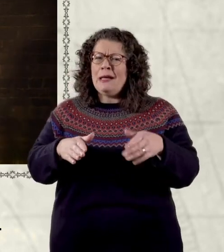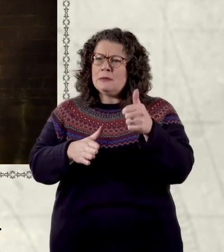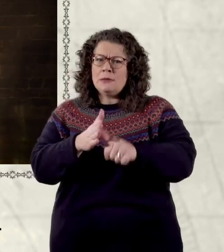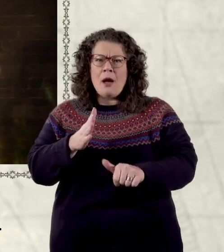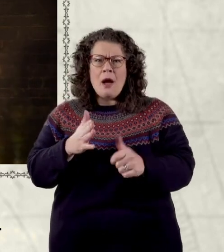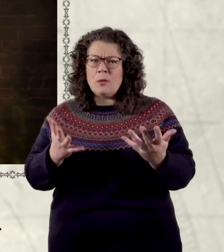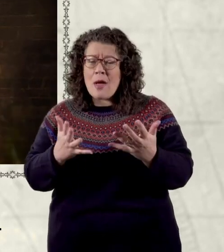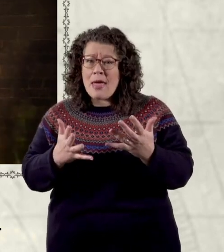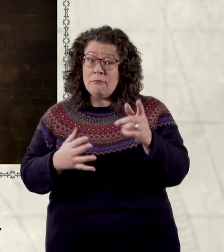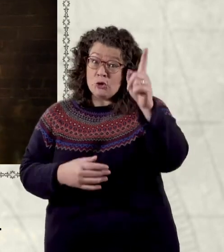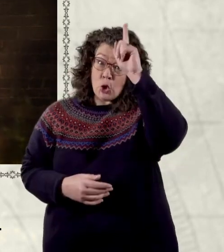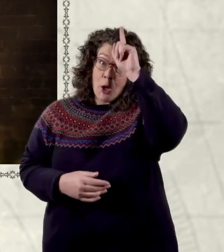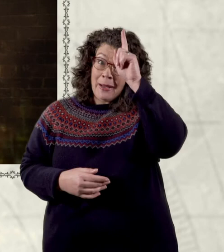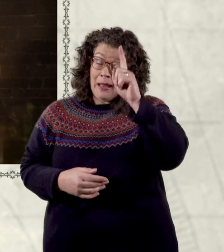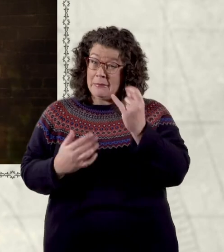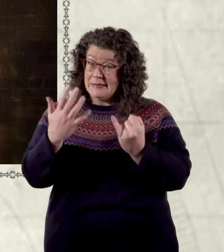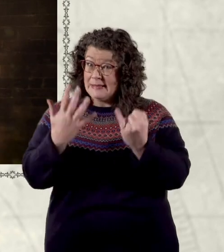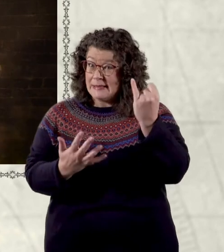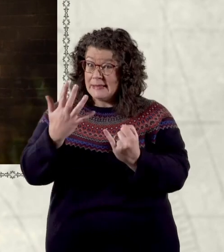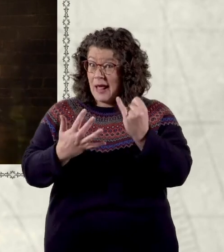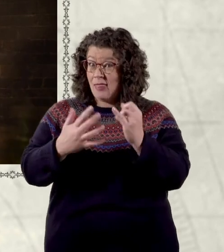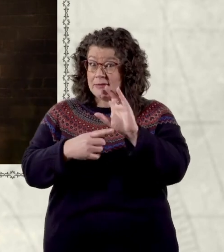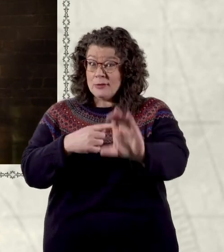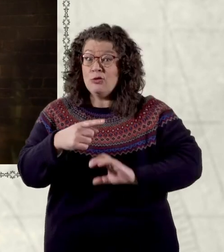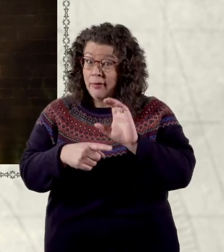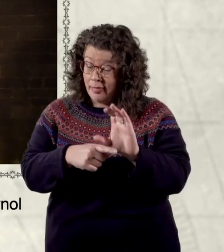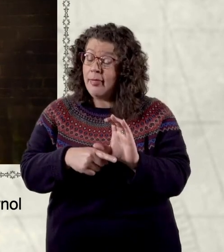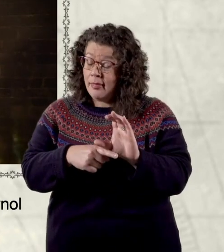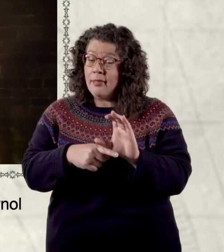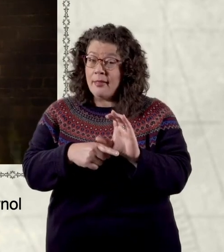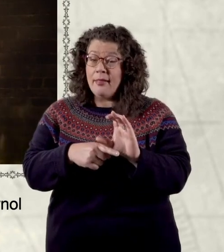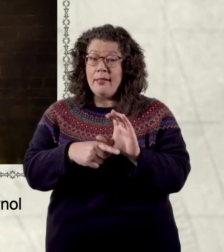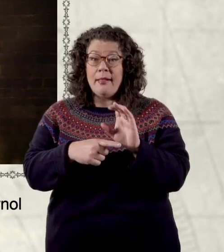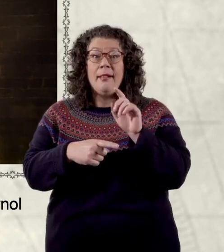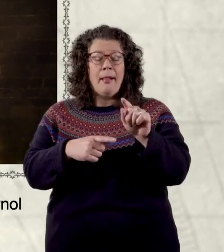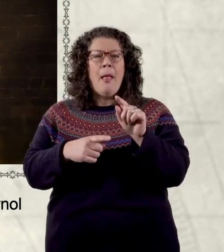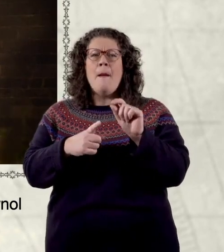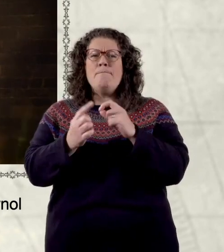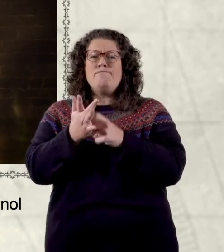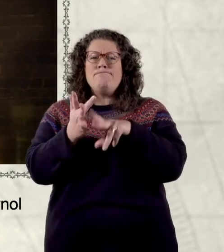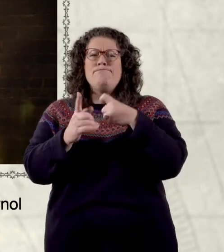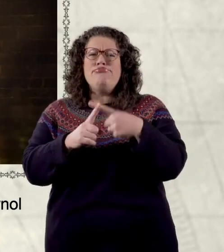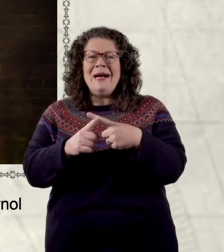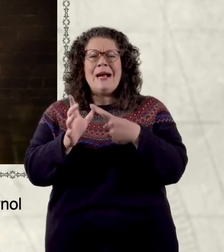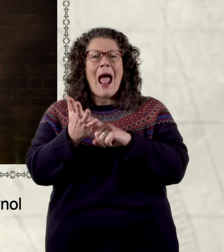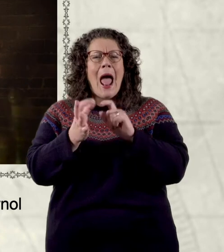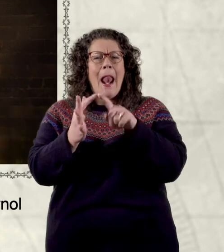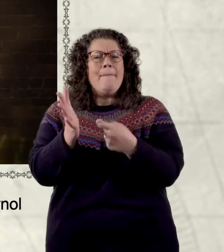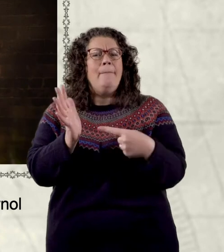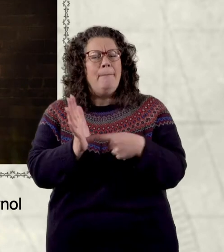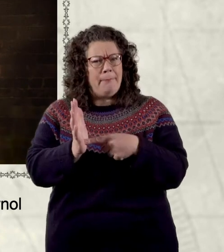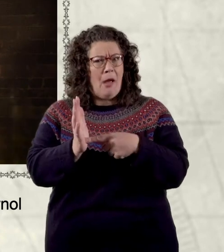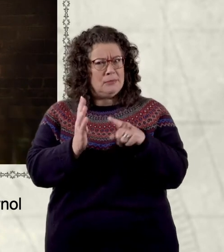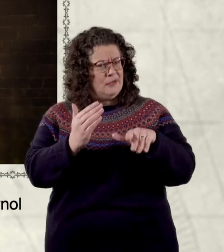11 ganrif ar 15. A dath y syniad yn boblogaidd. A nath y tywysog Albert y peth yn ffasiynol